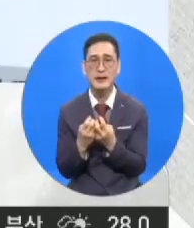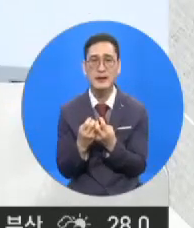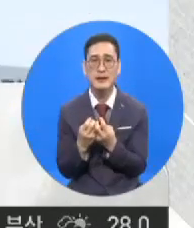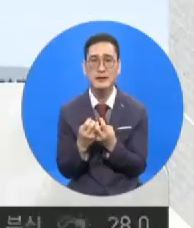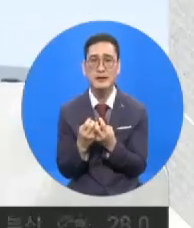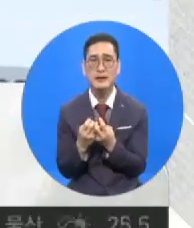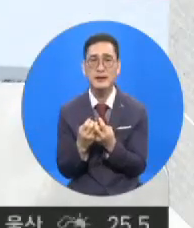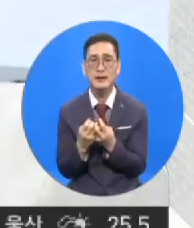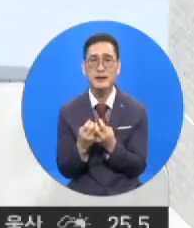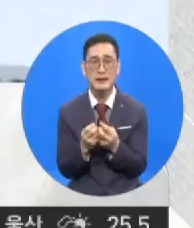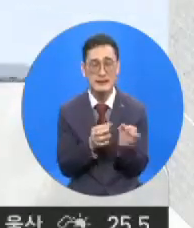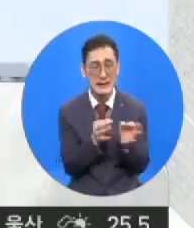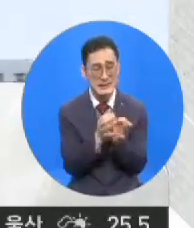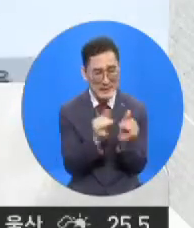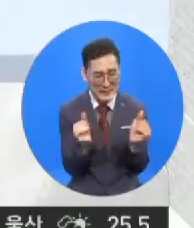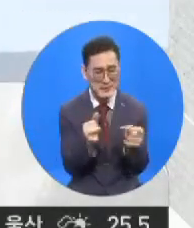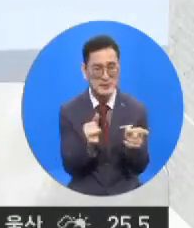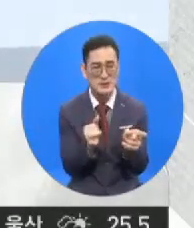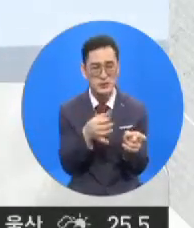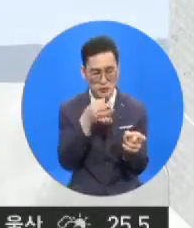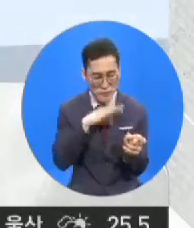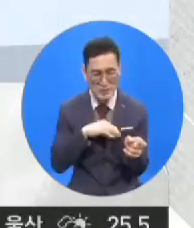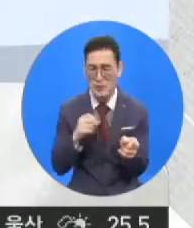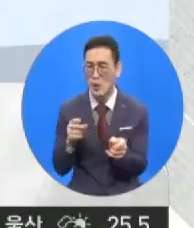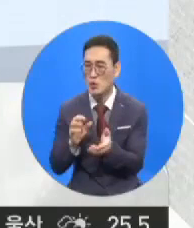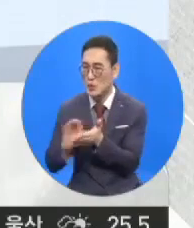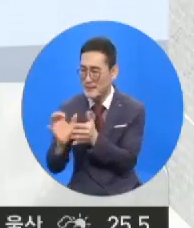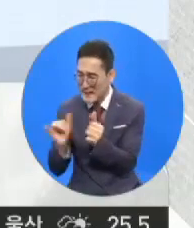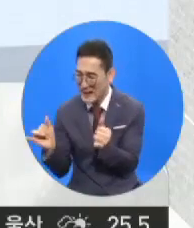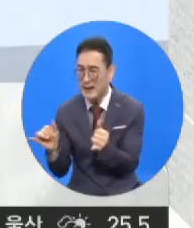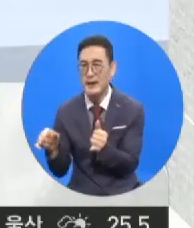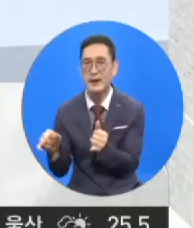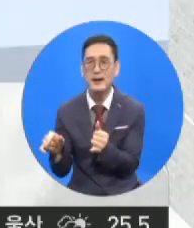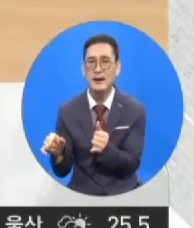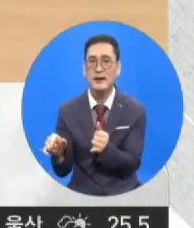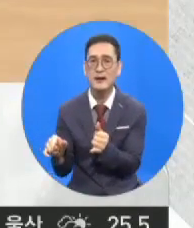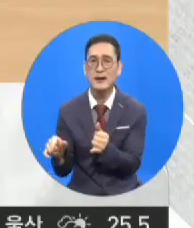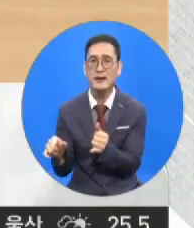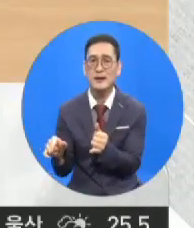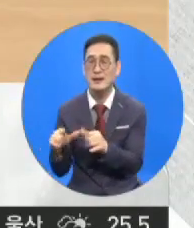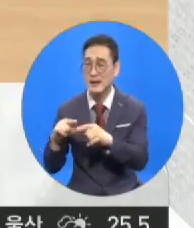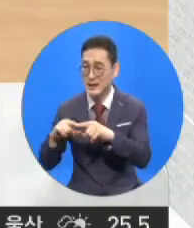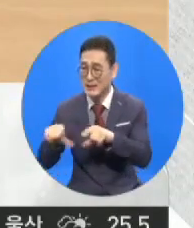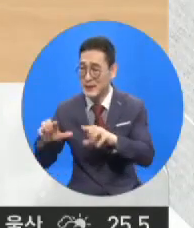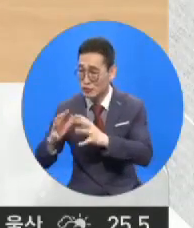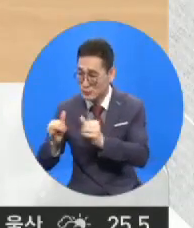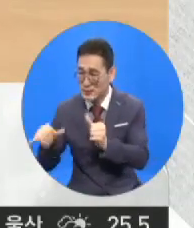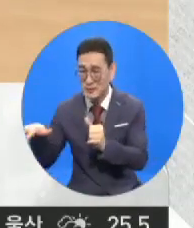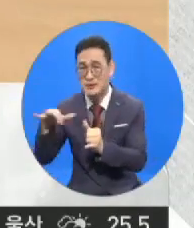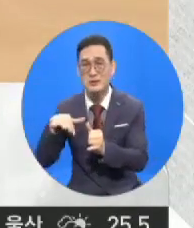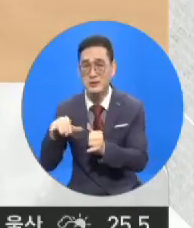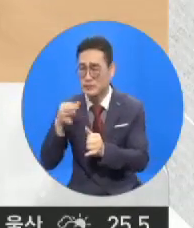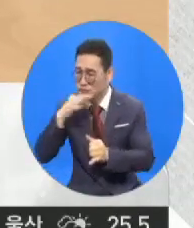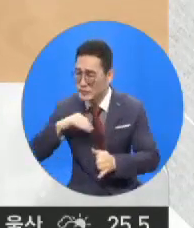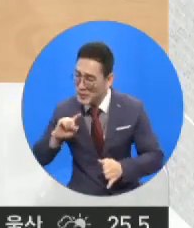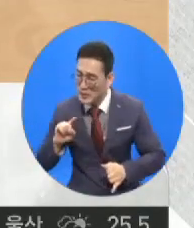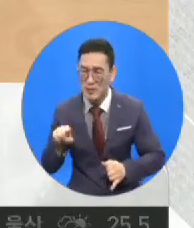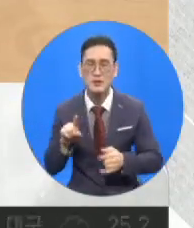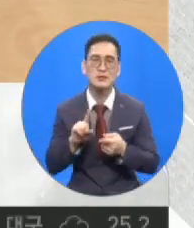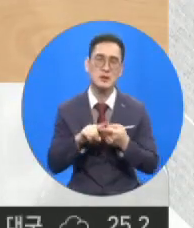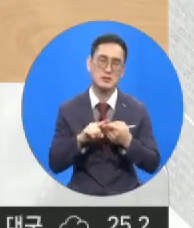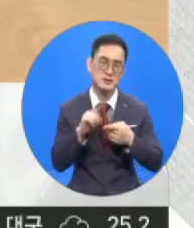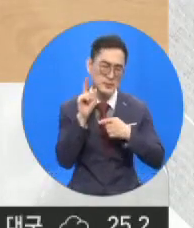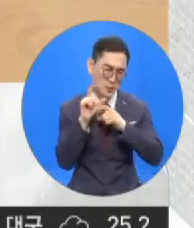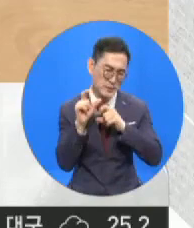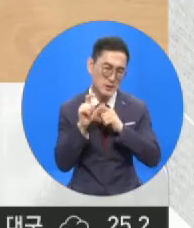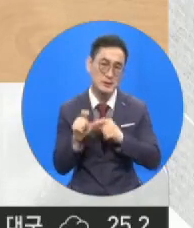개개인들, 자영업자들에게 도움이 되고 이런 방향을 어떻게 찾아내느냐가 어떻게 보면 이낙연 체제의 첫 번째 숙제가 될것 같은데 아무래도 당내에 좀 논란이 분명히